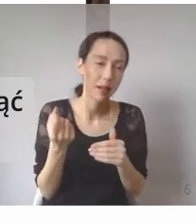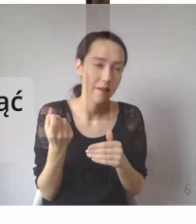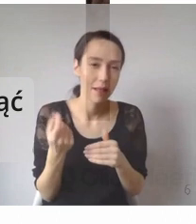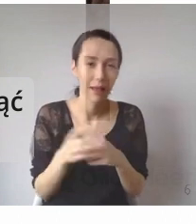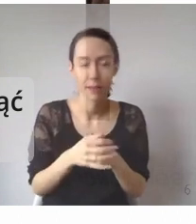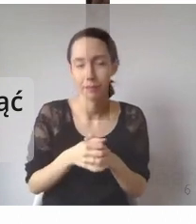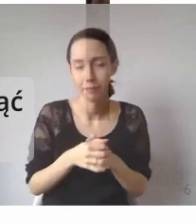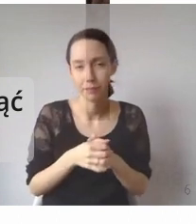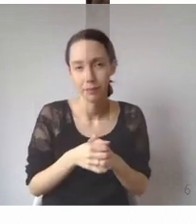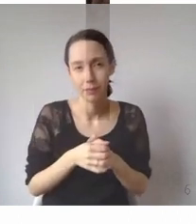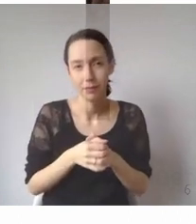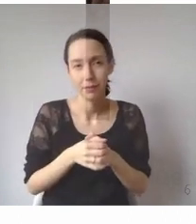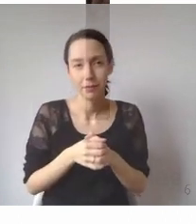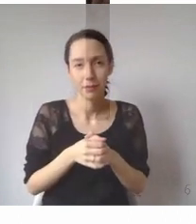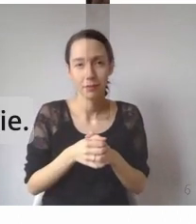także